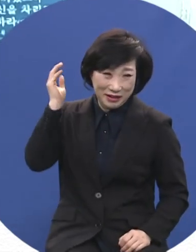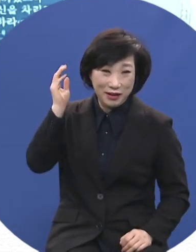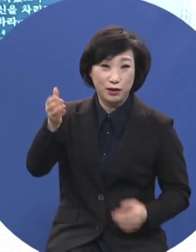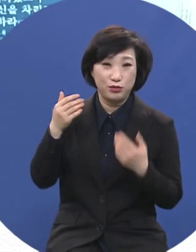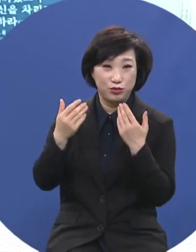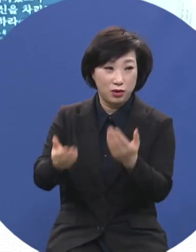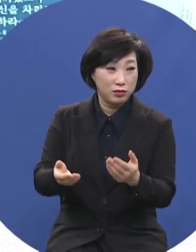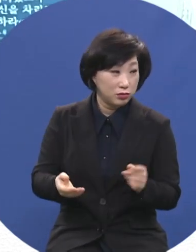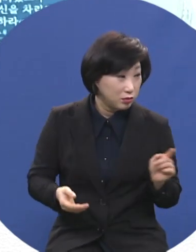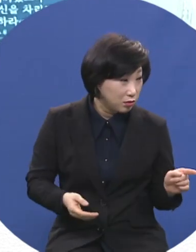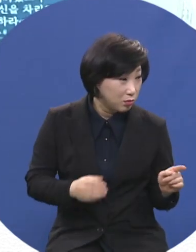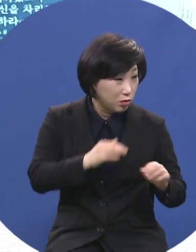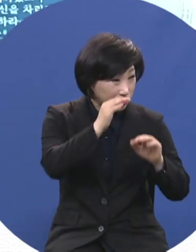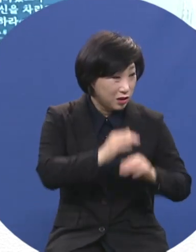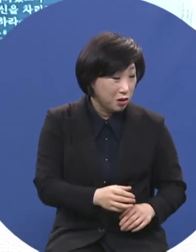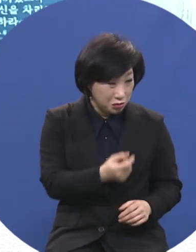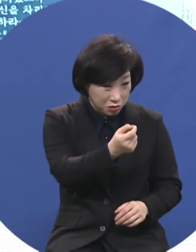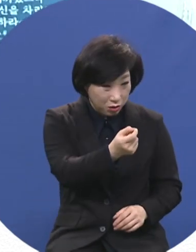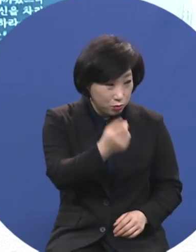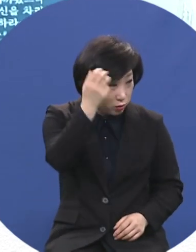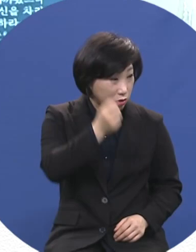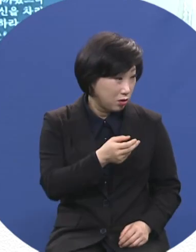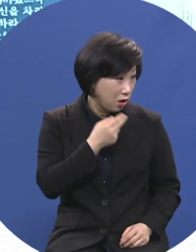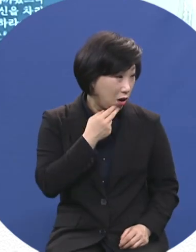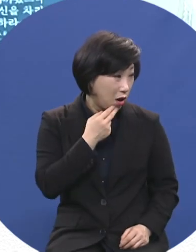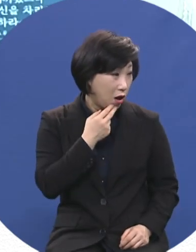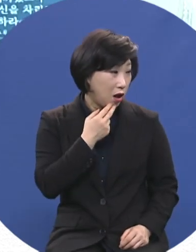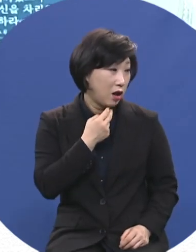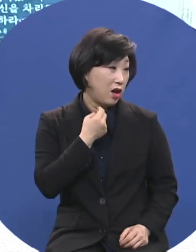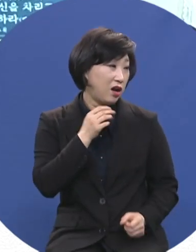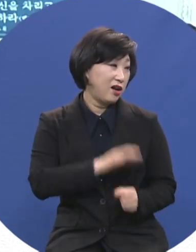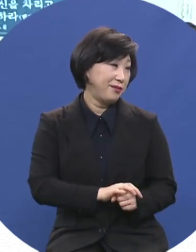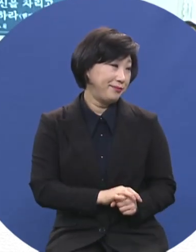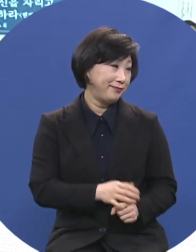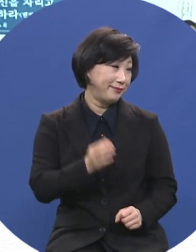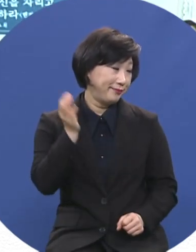저렇게 설교했는데 한마디도 기억이 안 난다니,